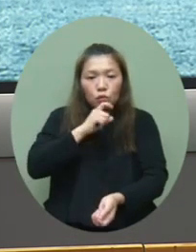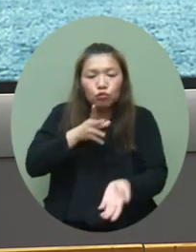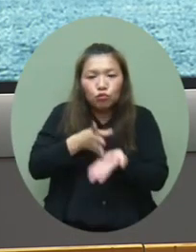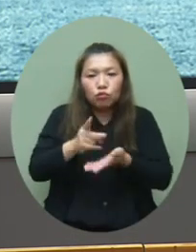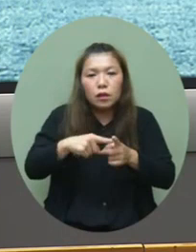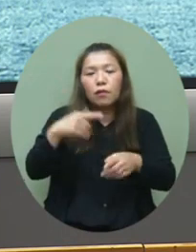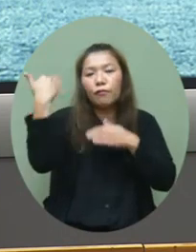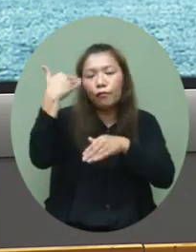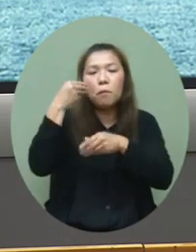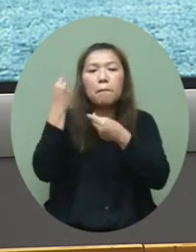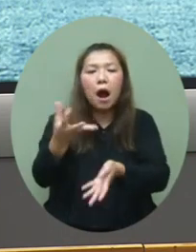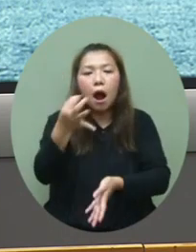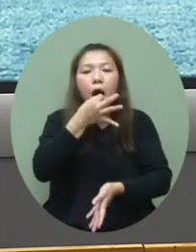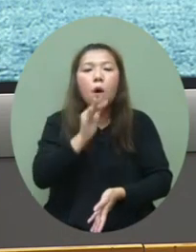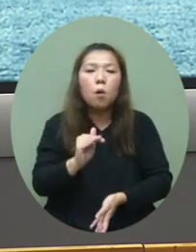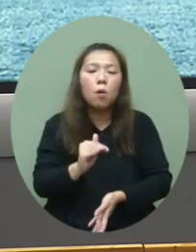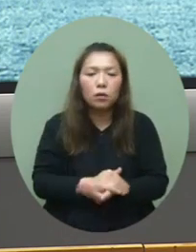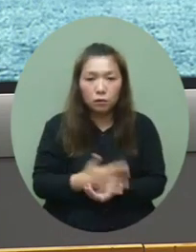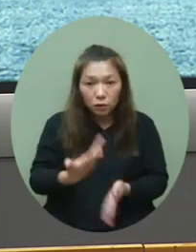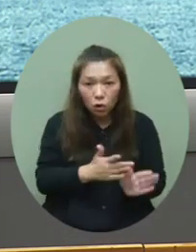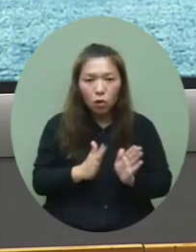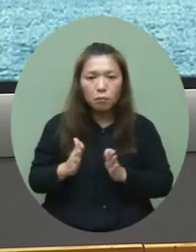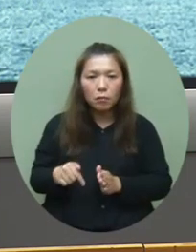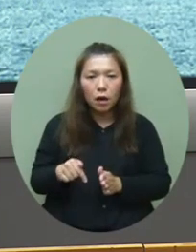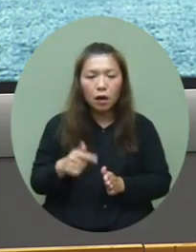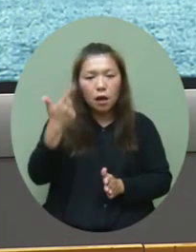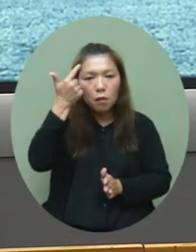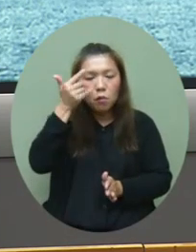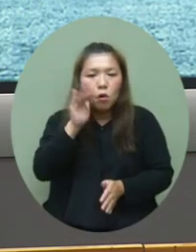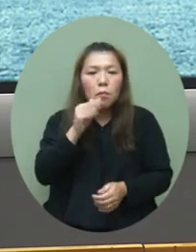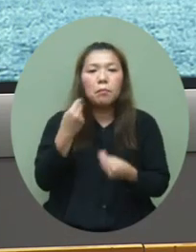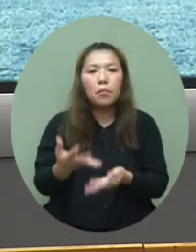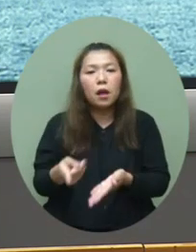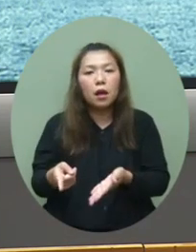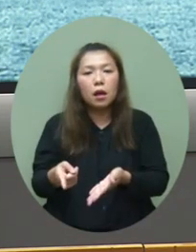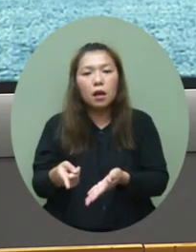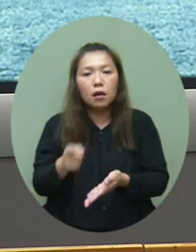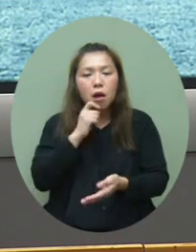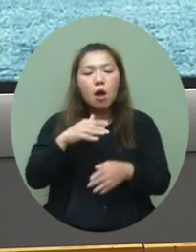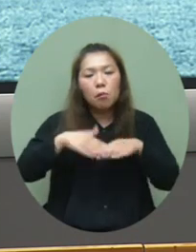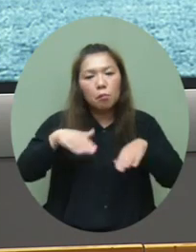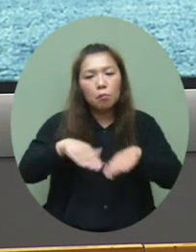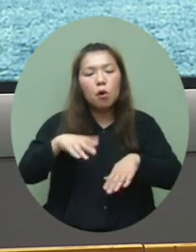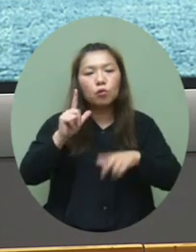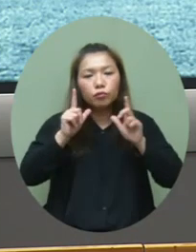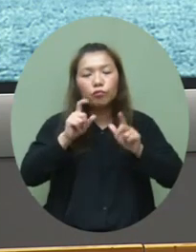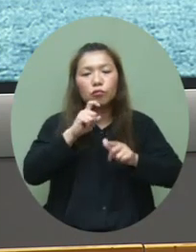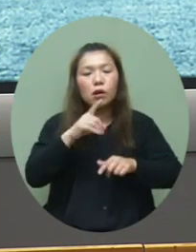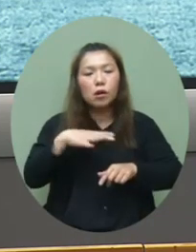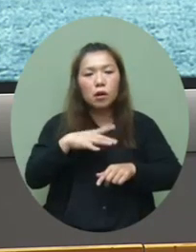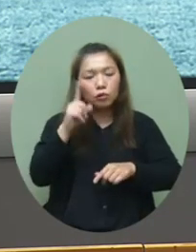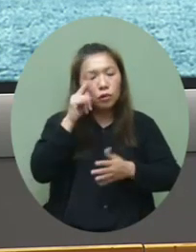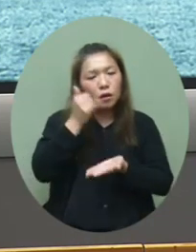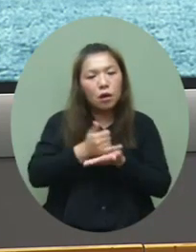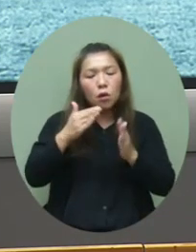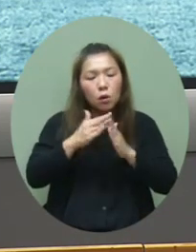人速遞這個藥物上門的。這個安排我們希望可以給病情穩定的病人留在家裡接受